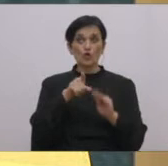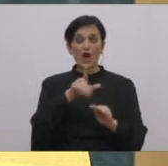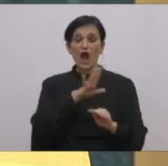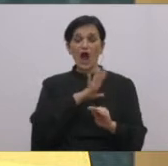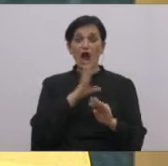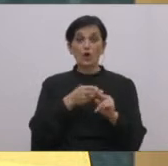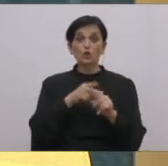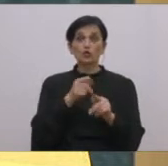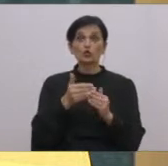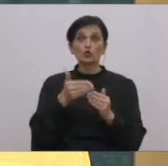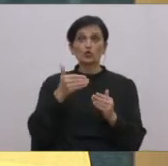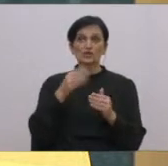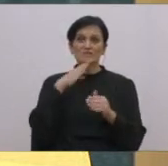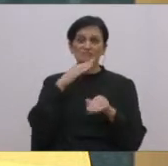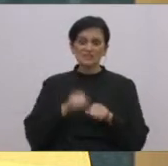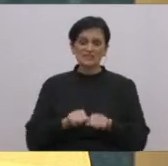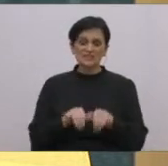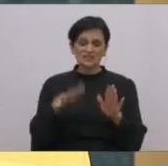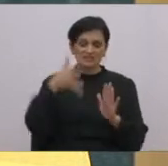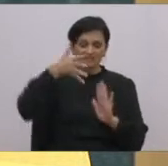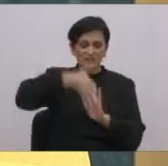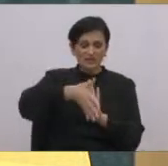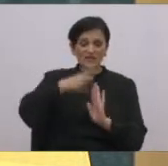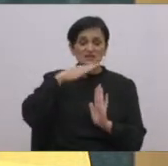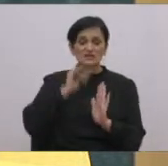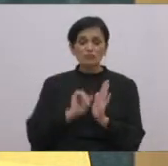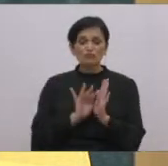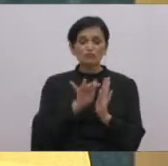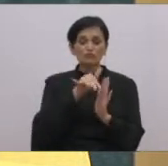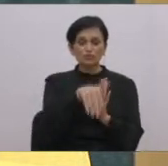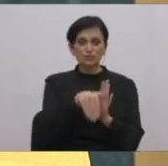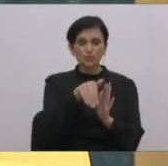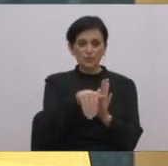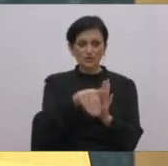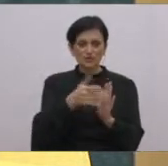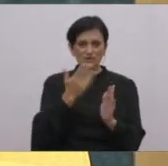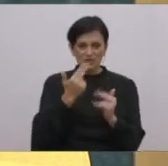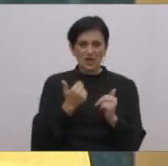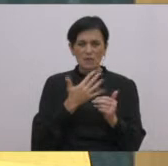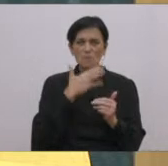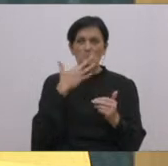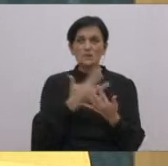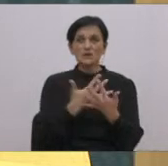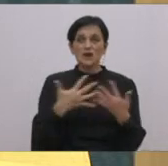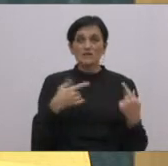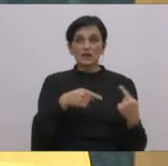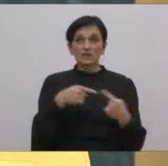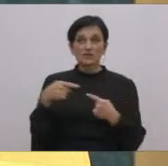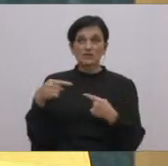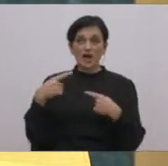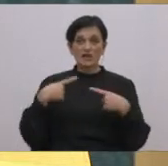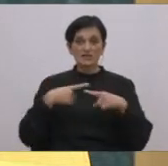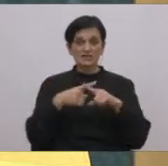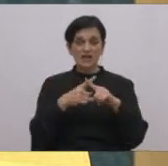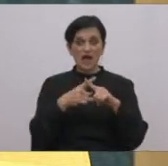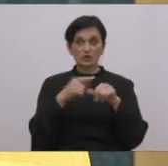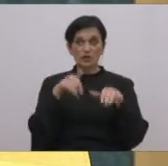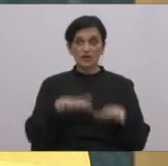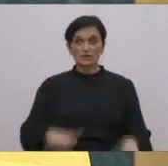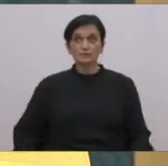aris irrigatsia, es aris saniagre sisteme bi da mravali sva sa inginero